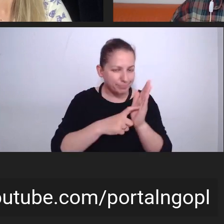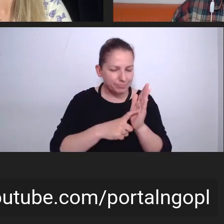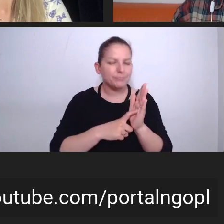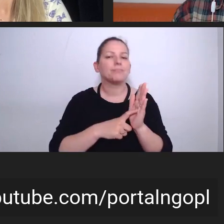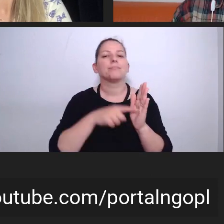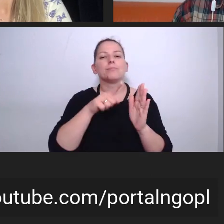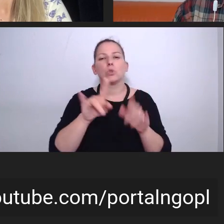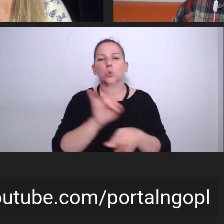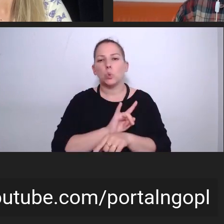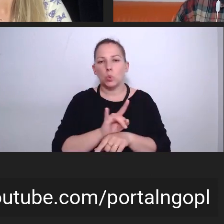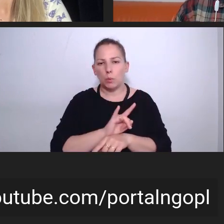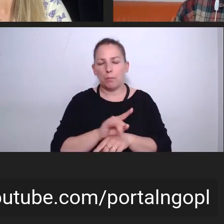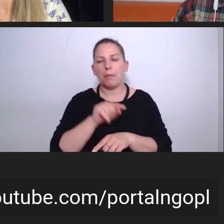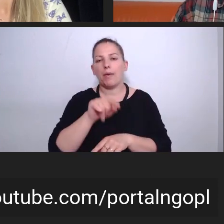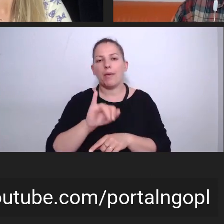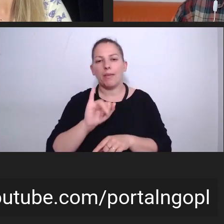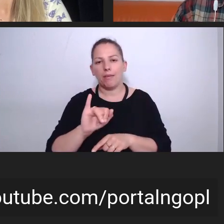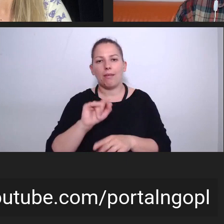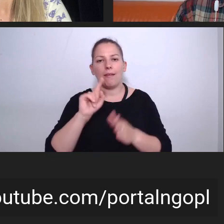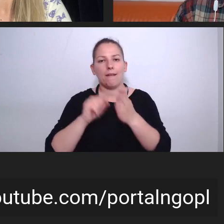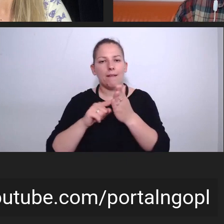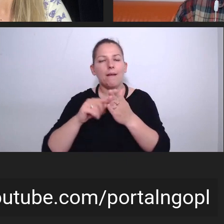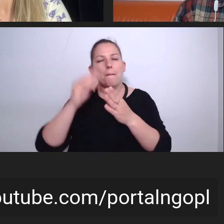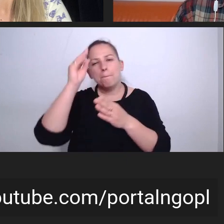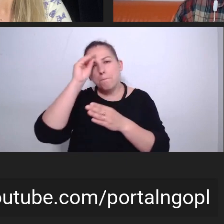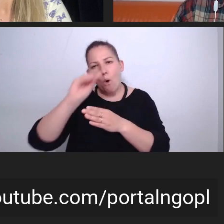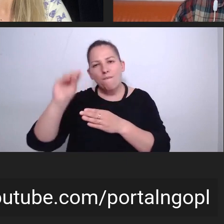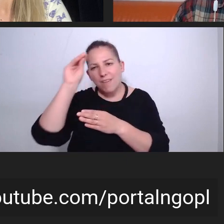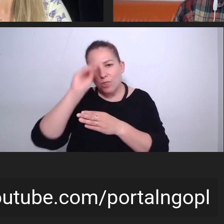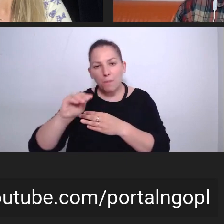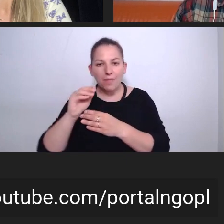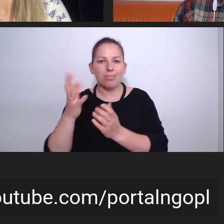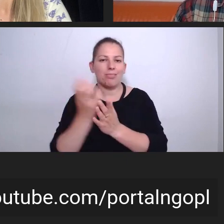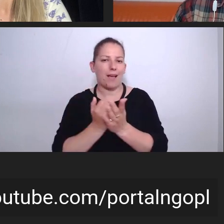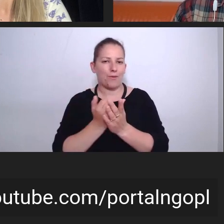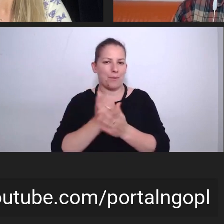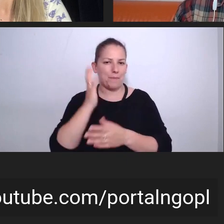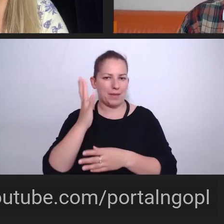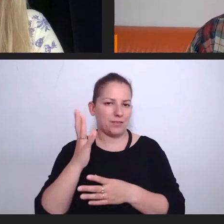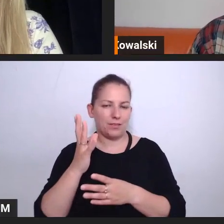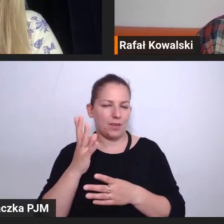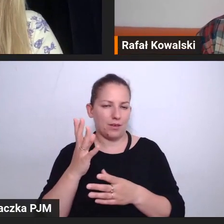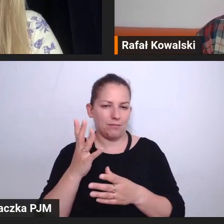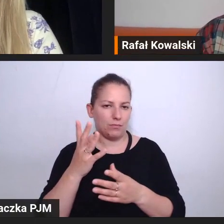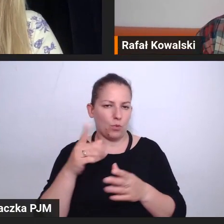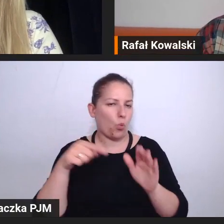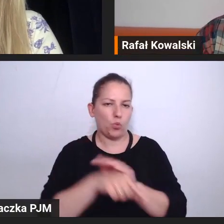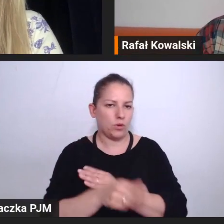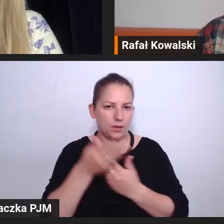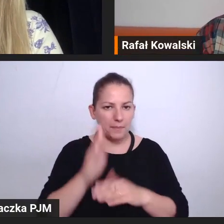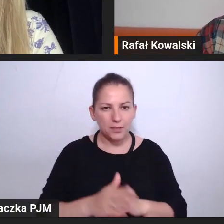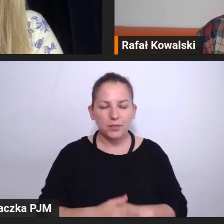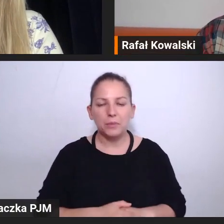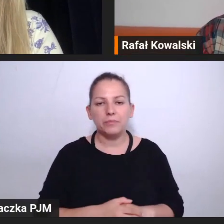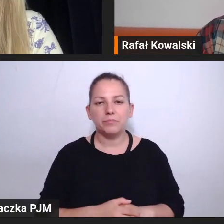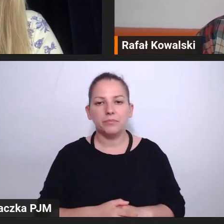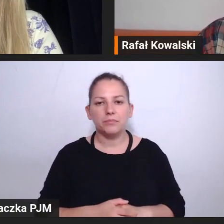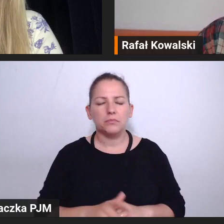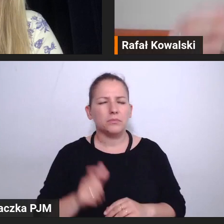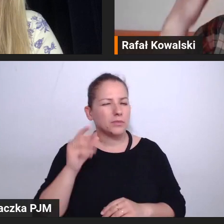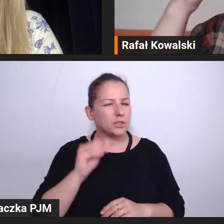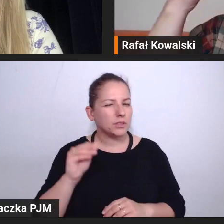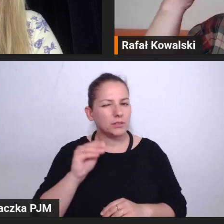na YouTubie i odznaczyć tam powiadomienia, to te nagranie Wam nie umknie. Co